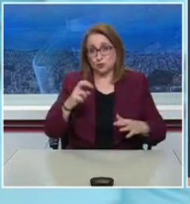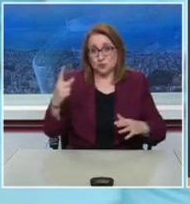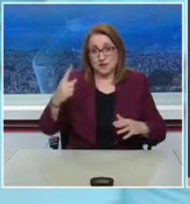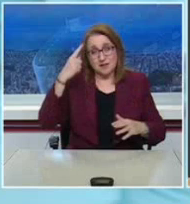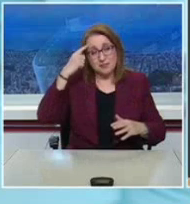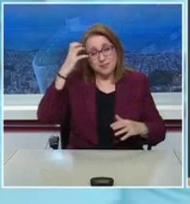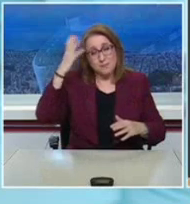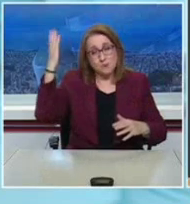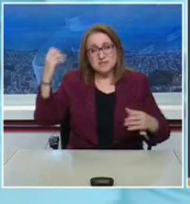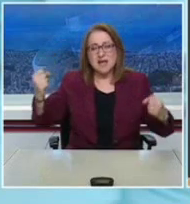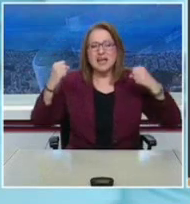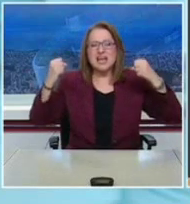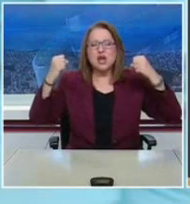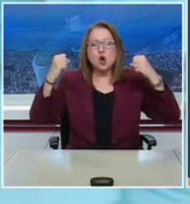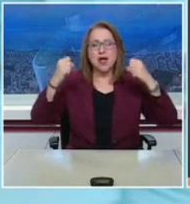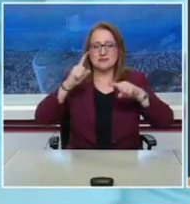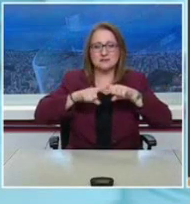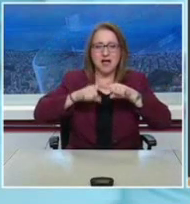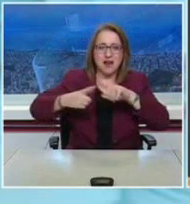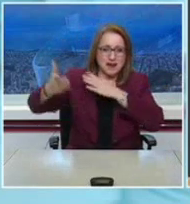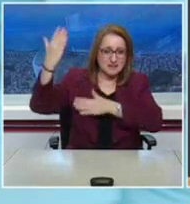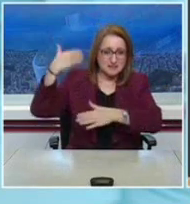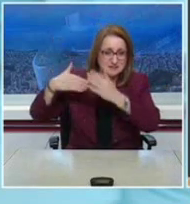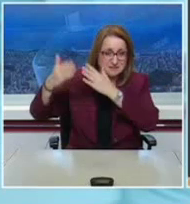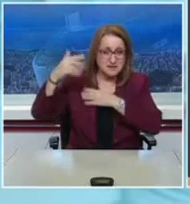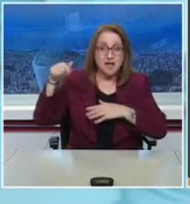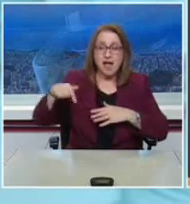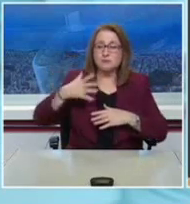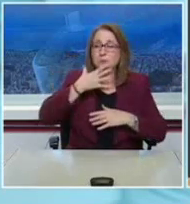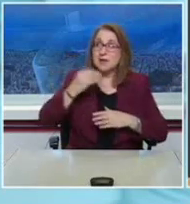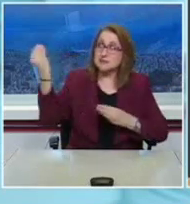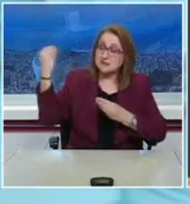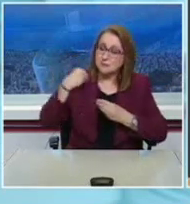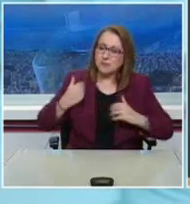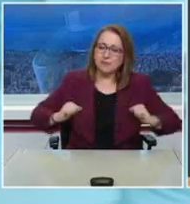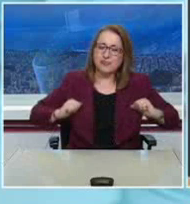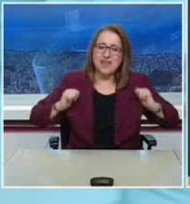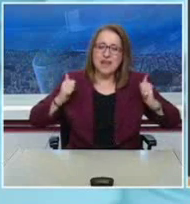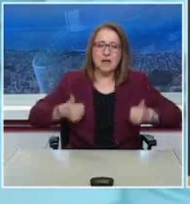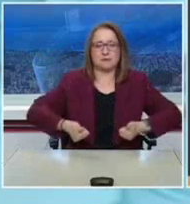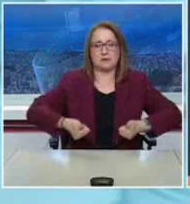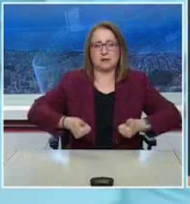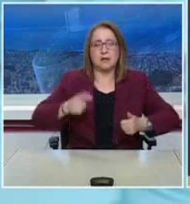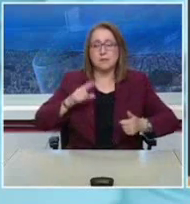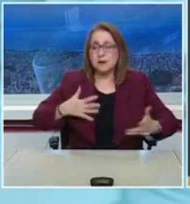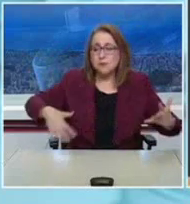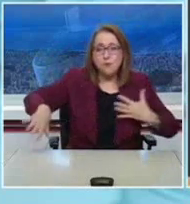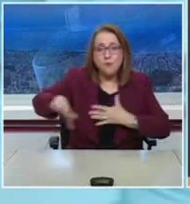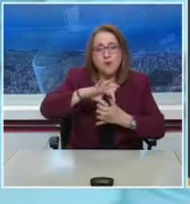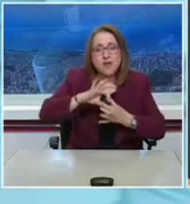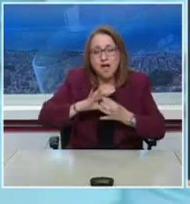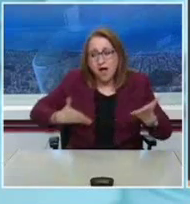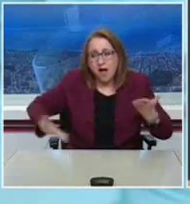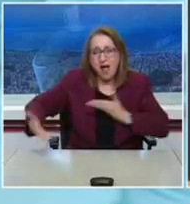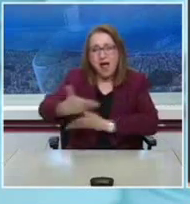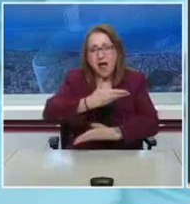συμπεριφορές που είναι απαραίτητες τις ημέρες αυτές και τονίζουν την ανάγκη για αλληλεγγύη μεταξύ όλων μας στον κοινό αγώνα απέναντι στον